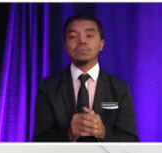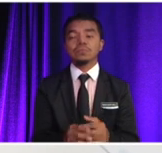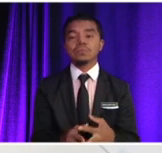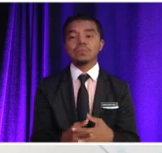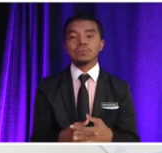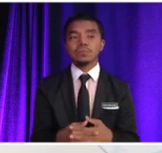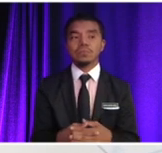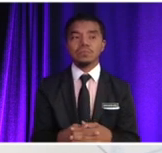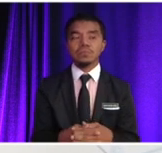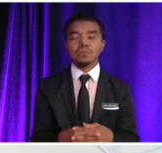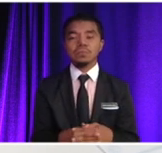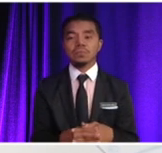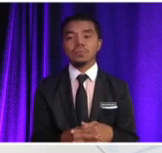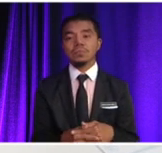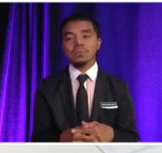dan memperoleh